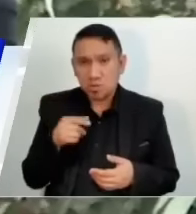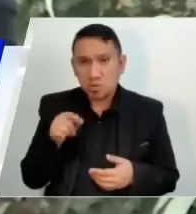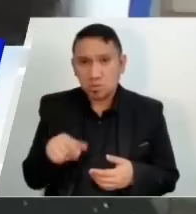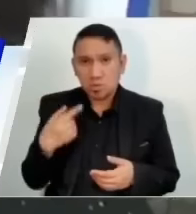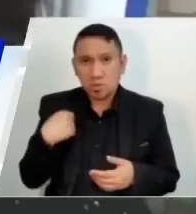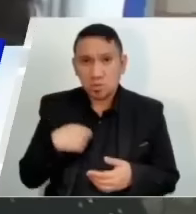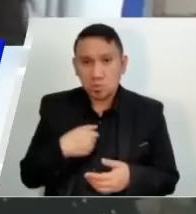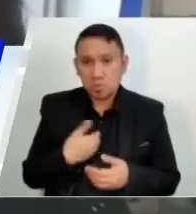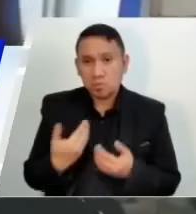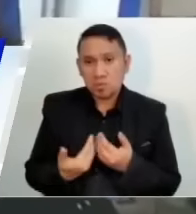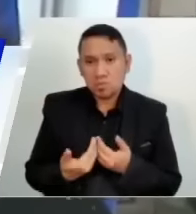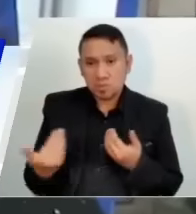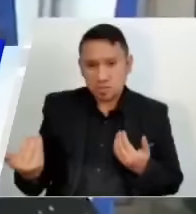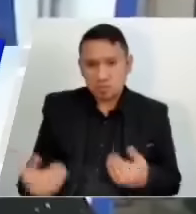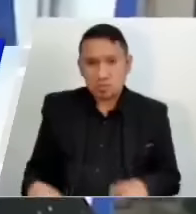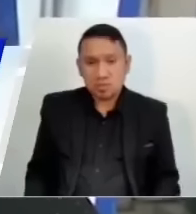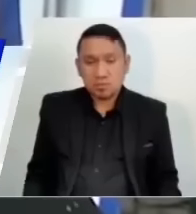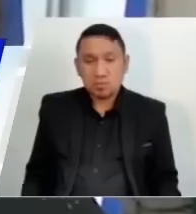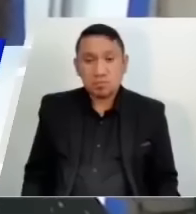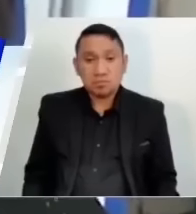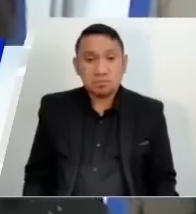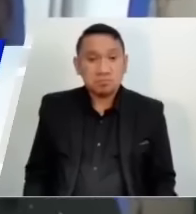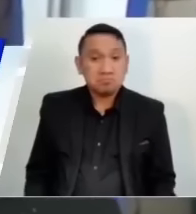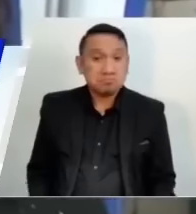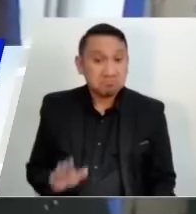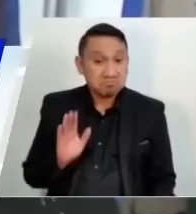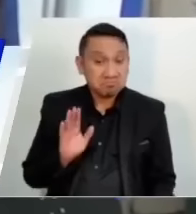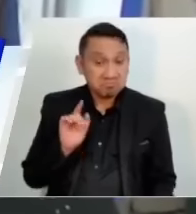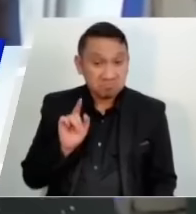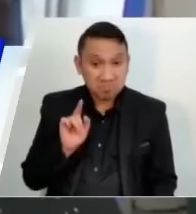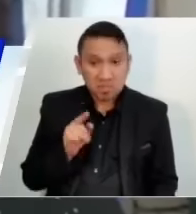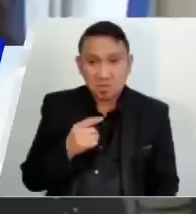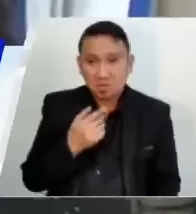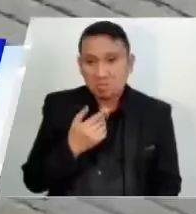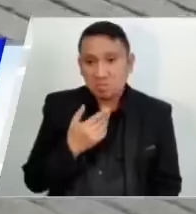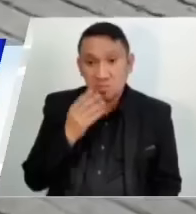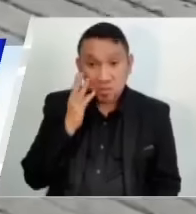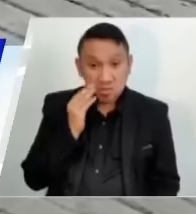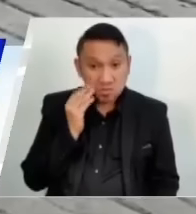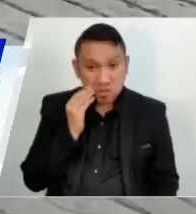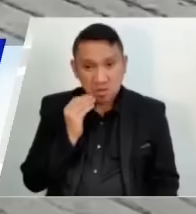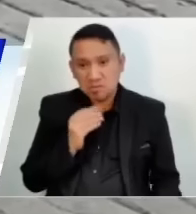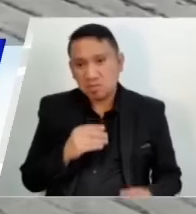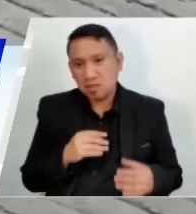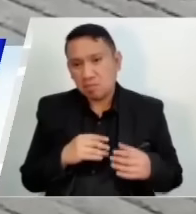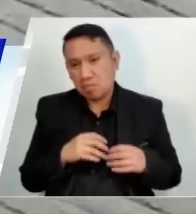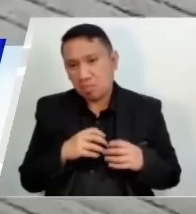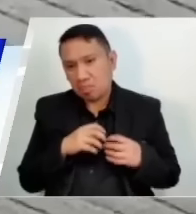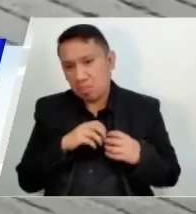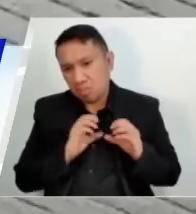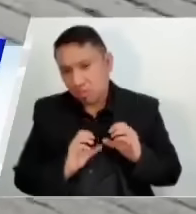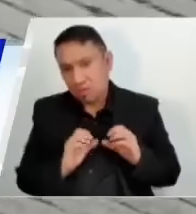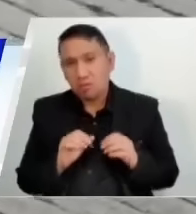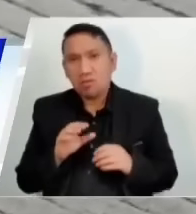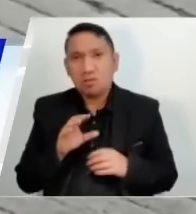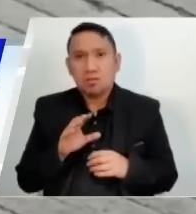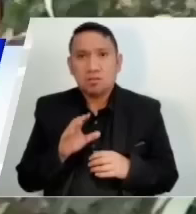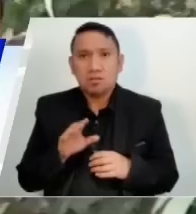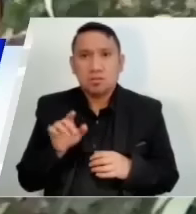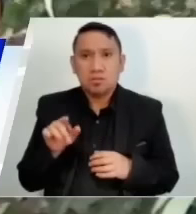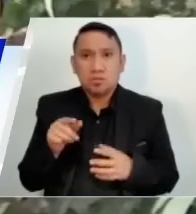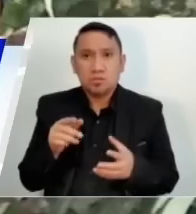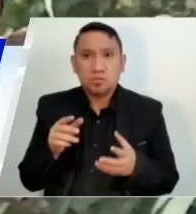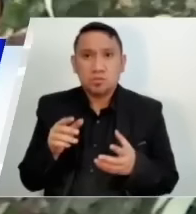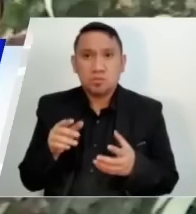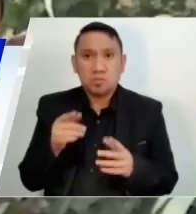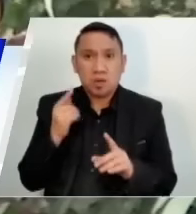talaga tayo. Ang mga katulad ni Rose na broken-hearted at desperado ang target ng mga online annulment scammers.